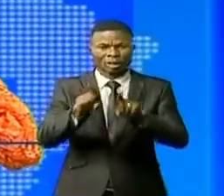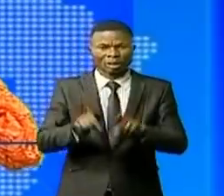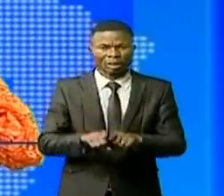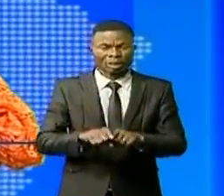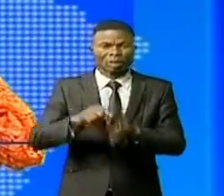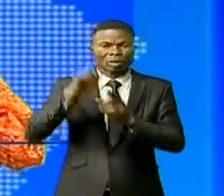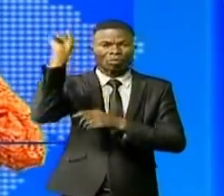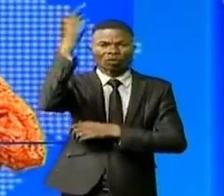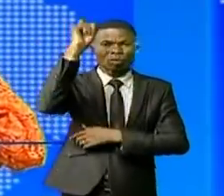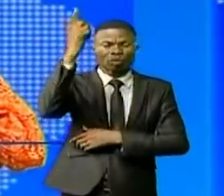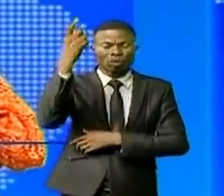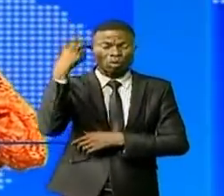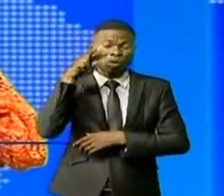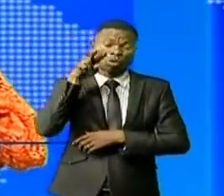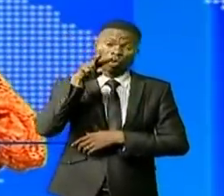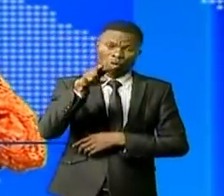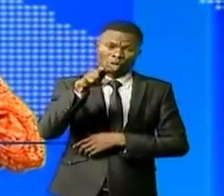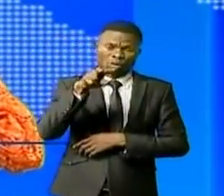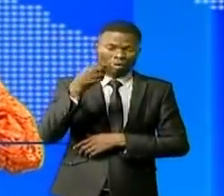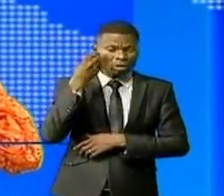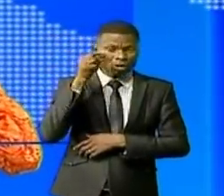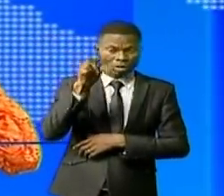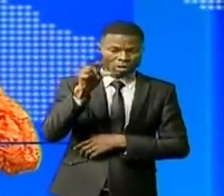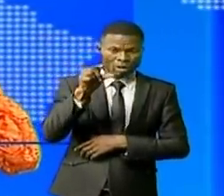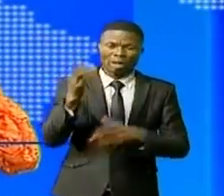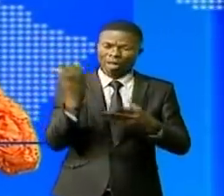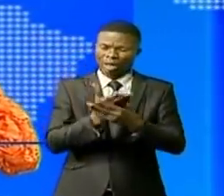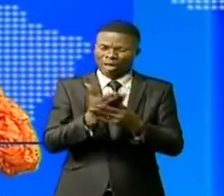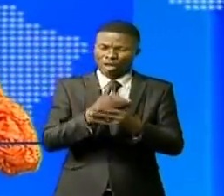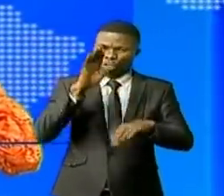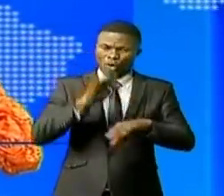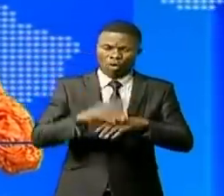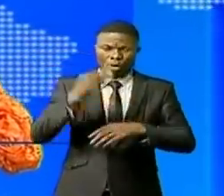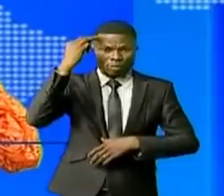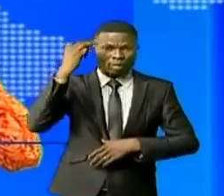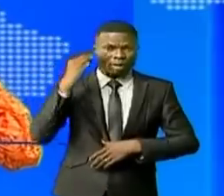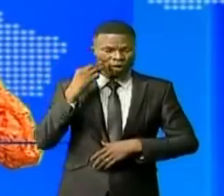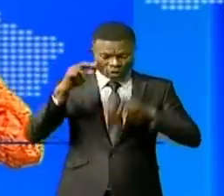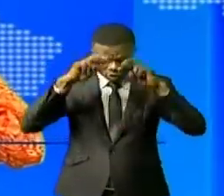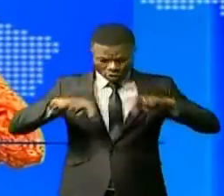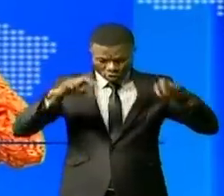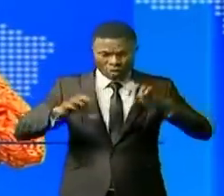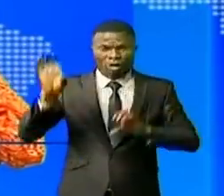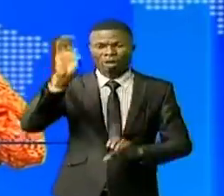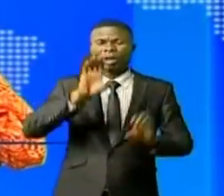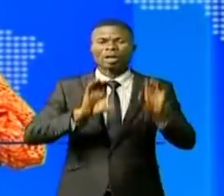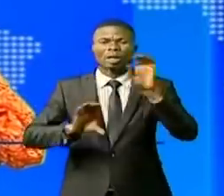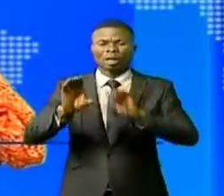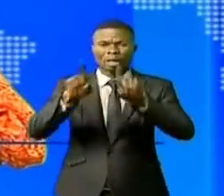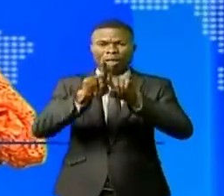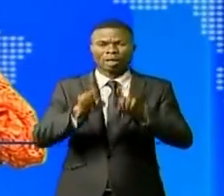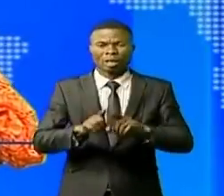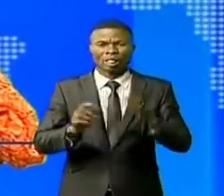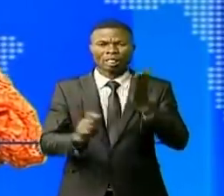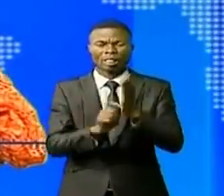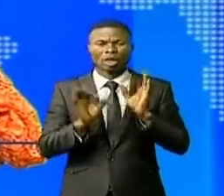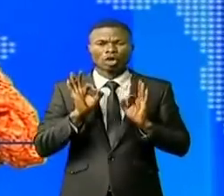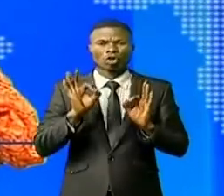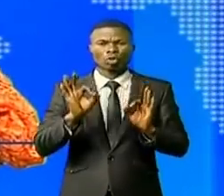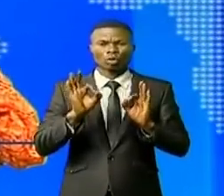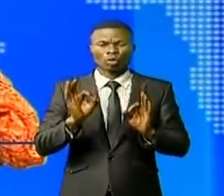satellite d'observation. Un dossier que tient à cœur le ministre de la Recherche scientifique et innovation technologique,